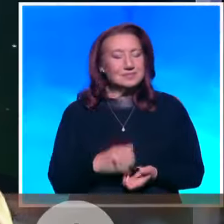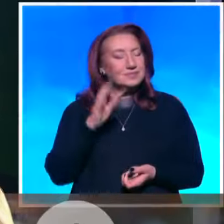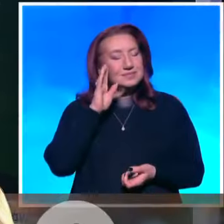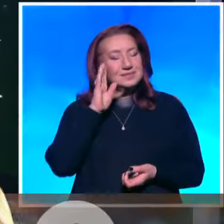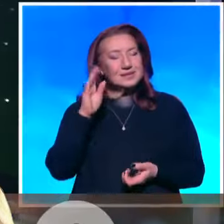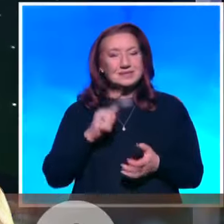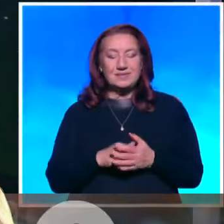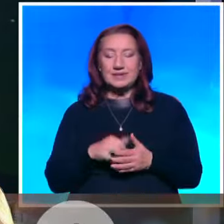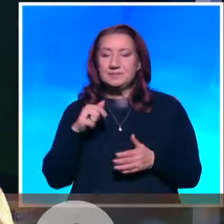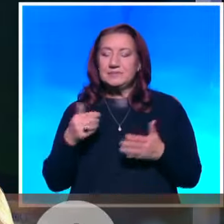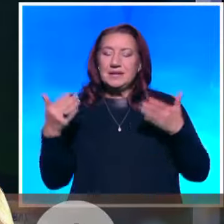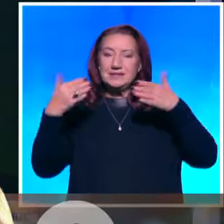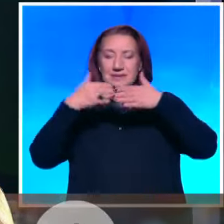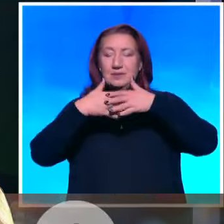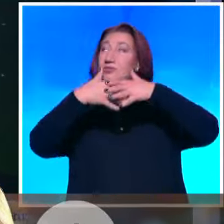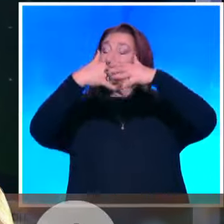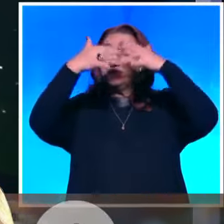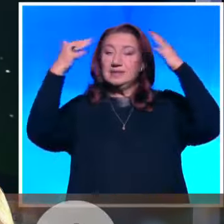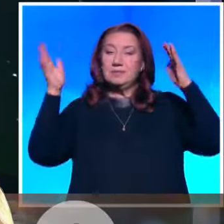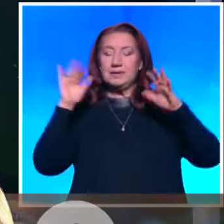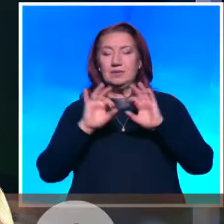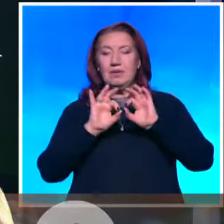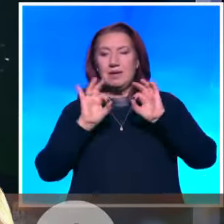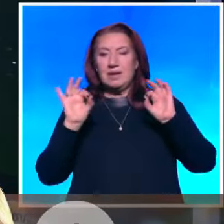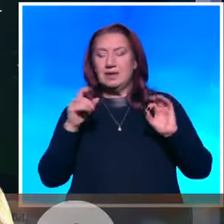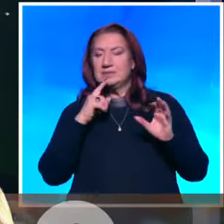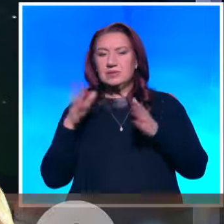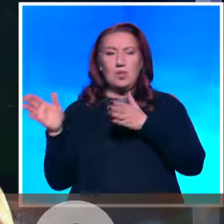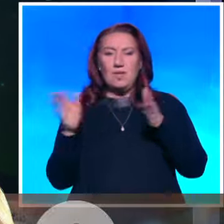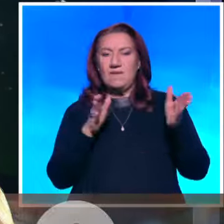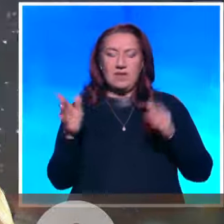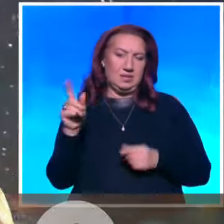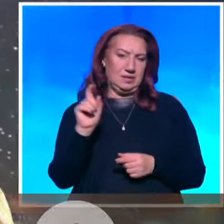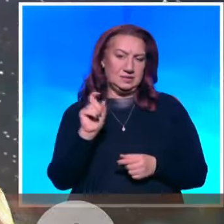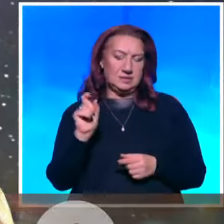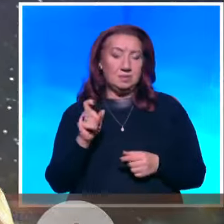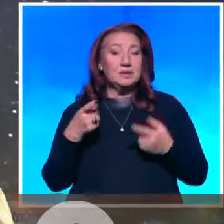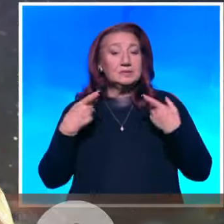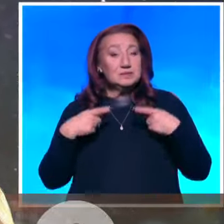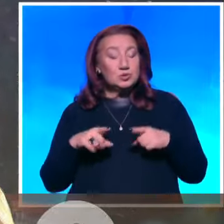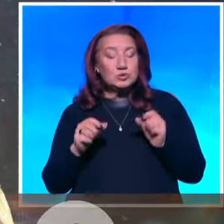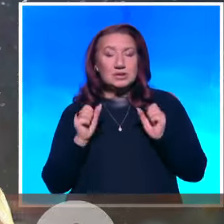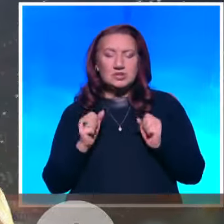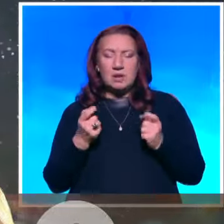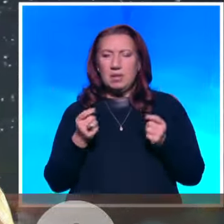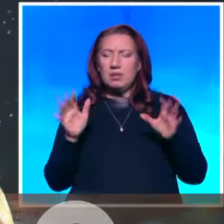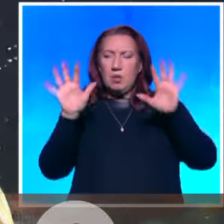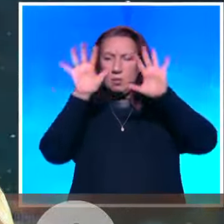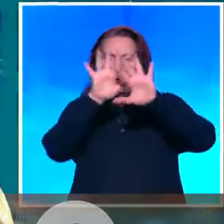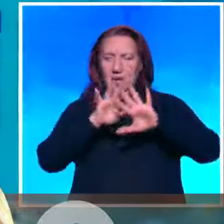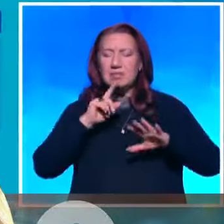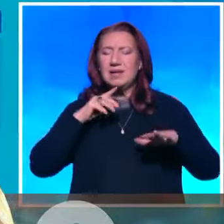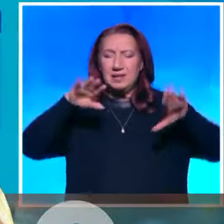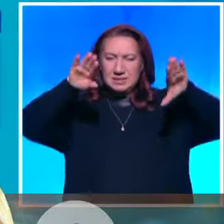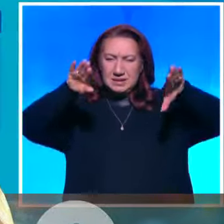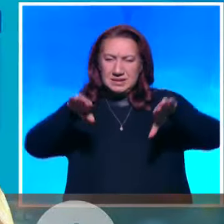Здравейте! Тази нощ небето на страната ще е ясно, а вятърът предимно слаб. Сутринта обаче очакваме краткотрайни мъгли над низините,